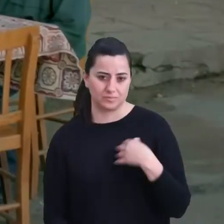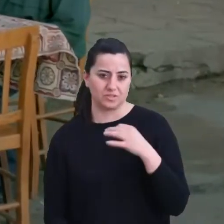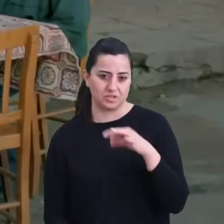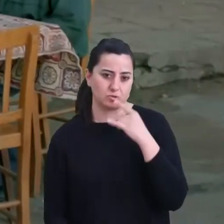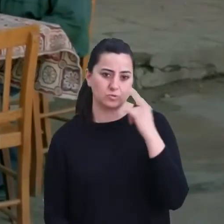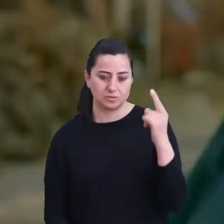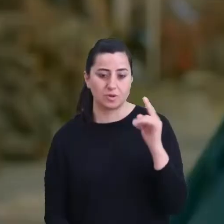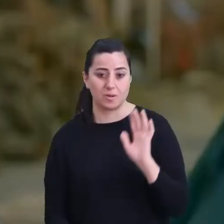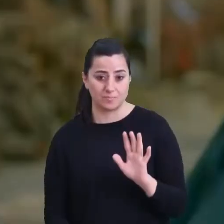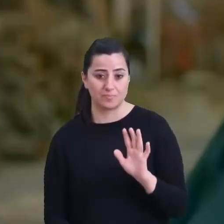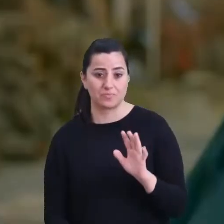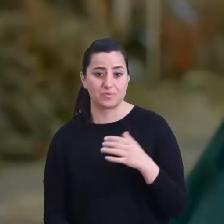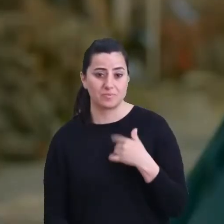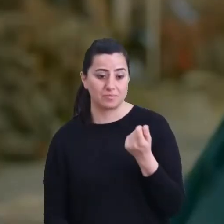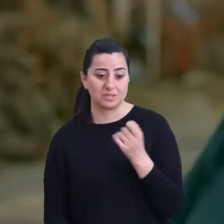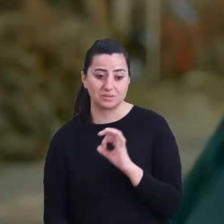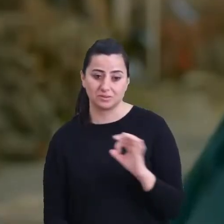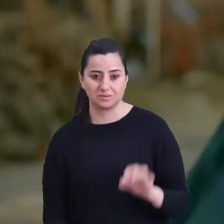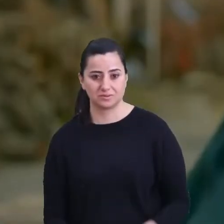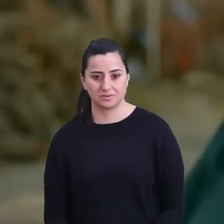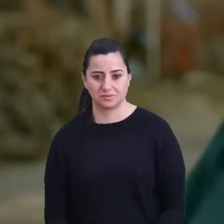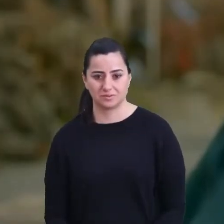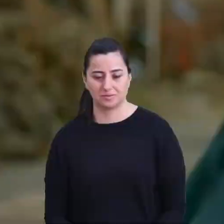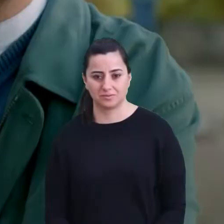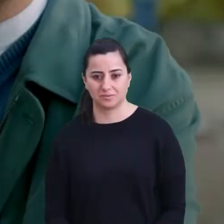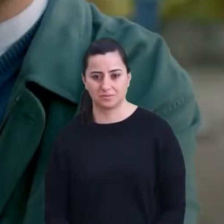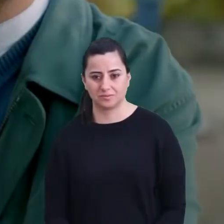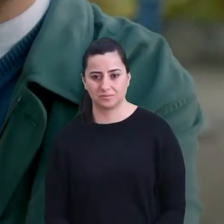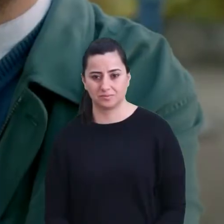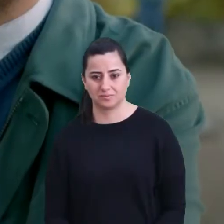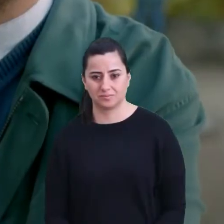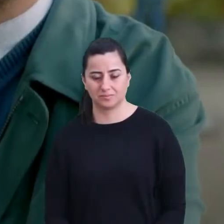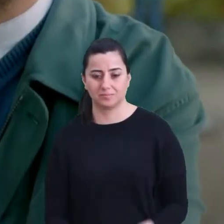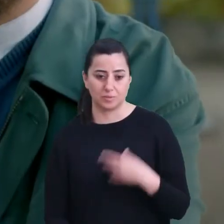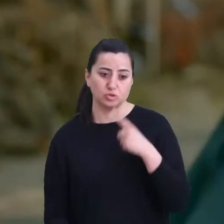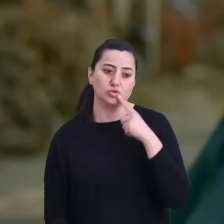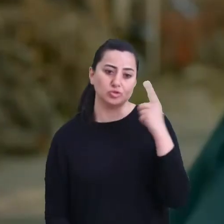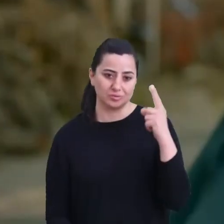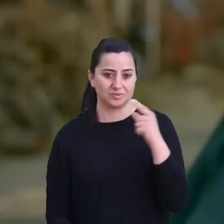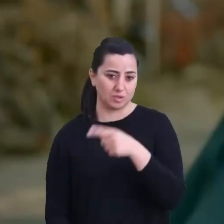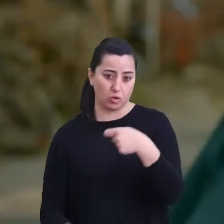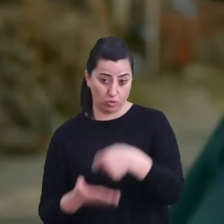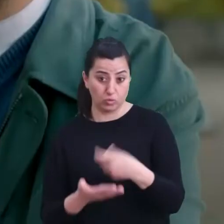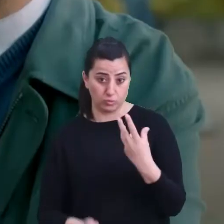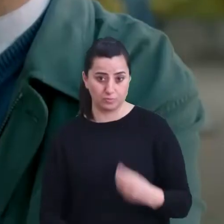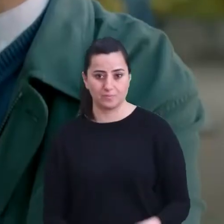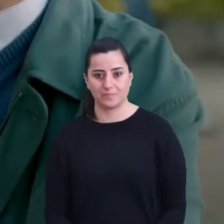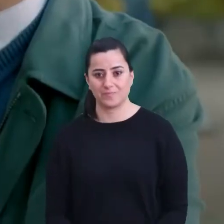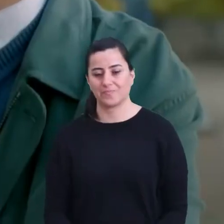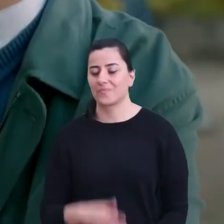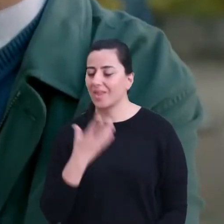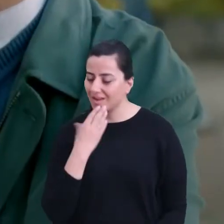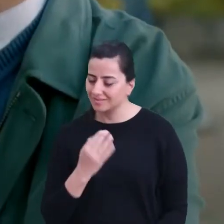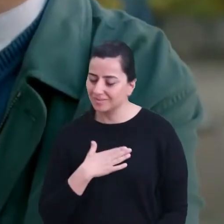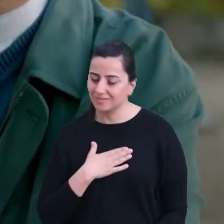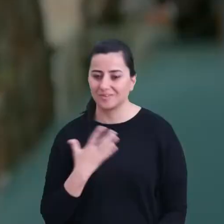söyleyeceğim. Yalnız Cemil ben de... Boğazına vurdu. Bu ara hiç para yok oğlum. Ben söyleyeceğim. Sen ödeyeceksin galiba bu sefer. Ayıp